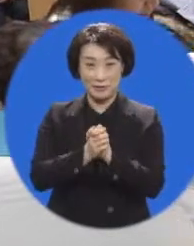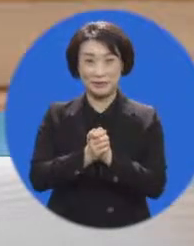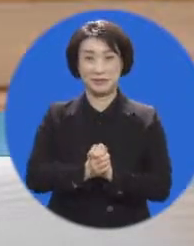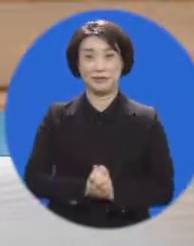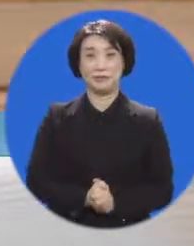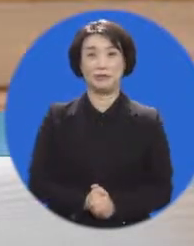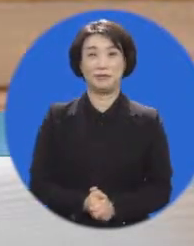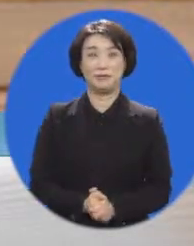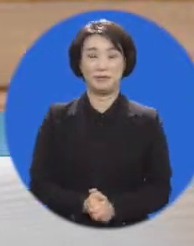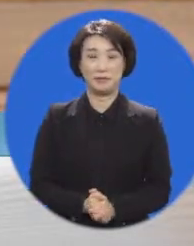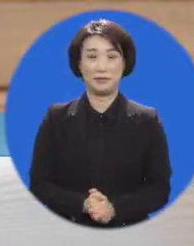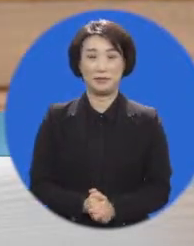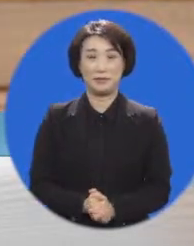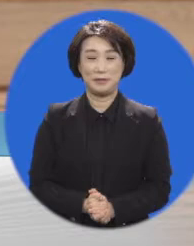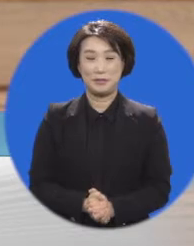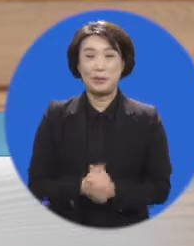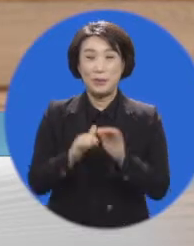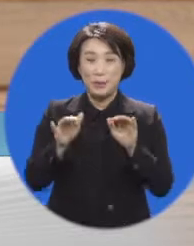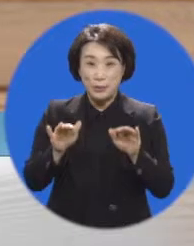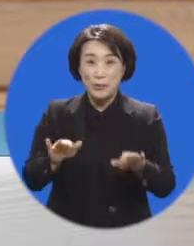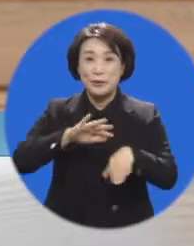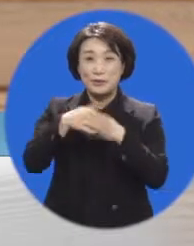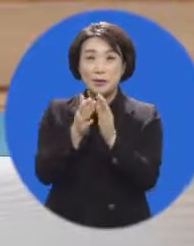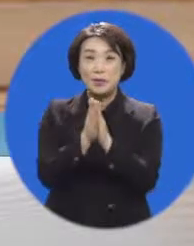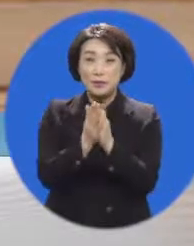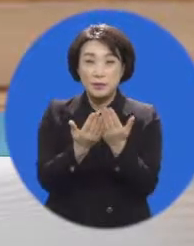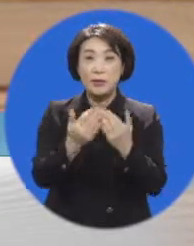아멘. 본문은